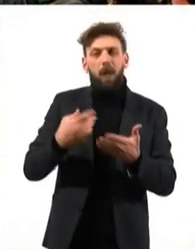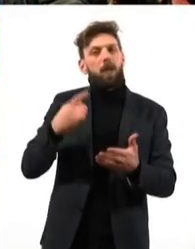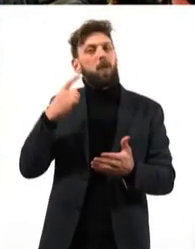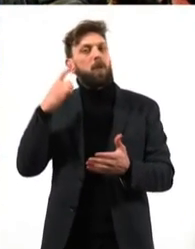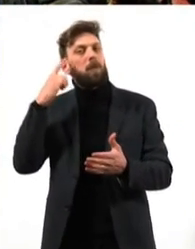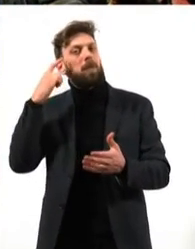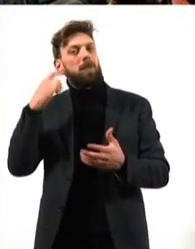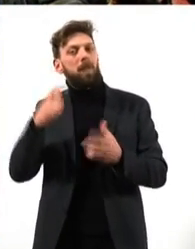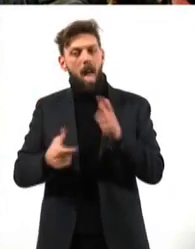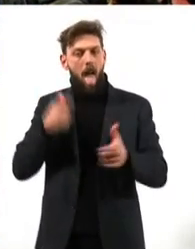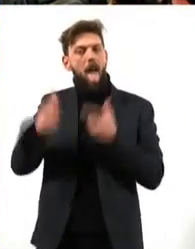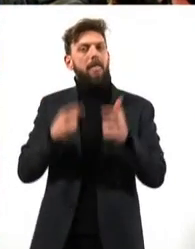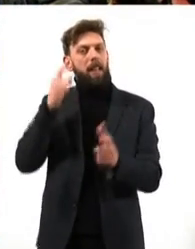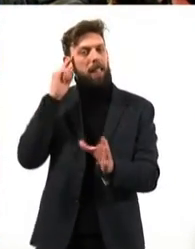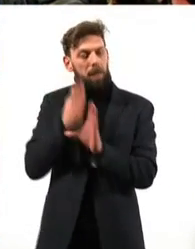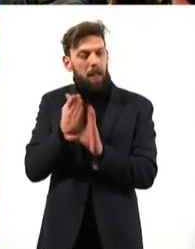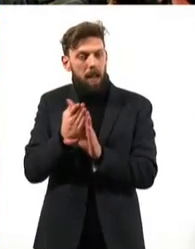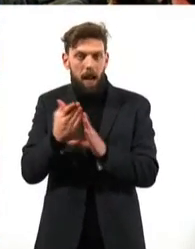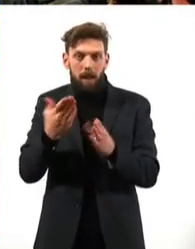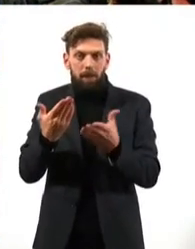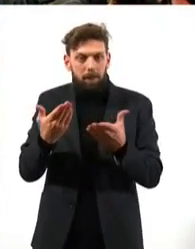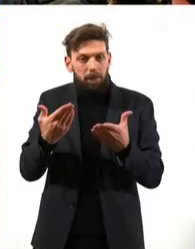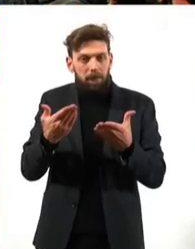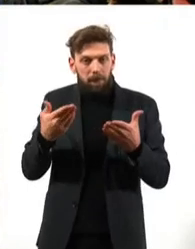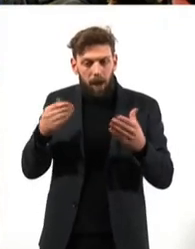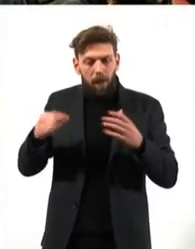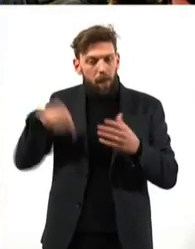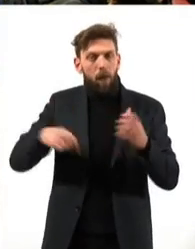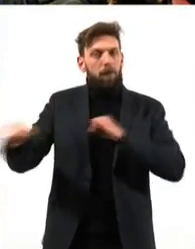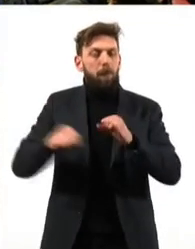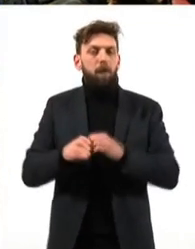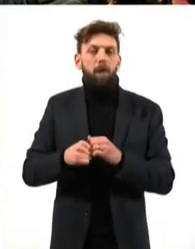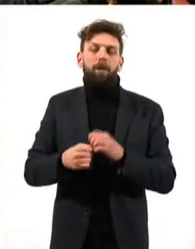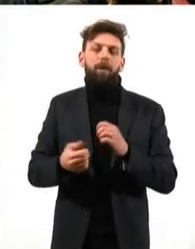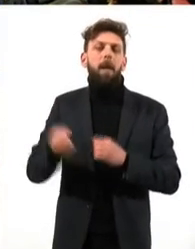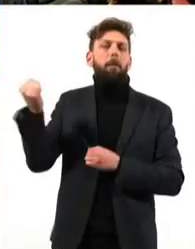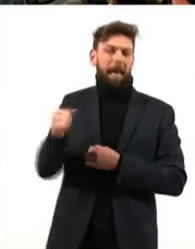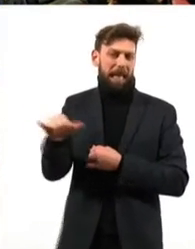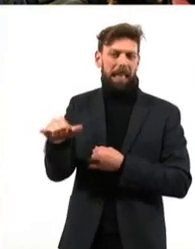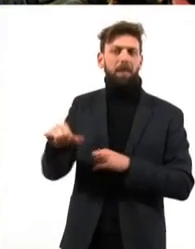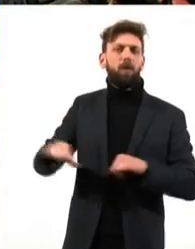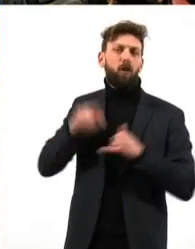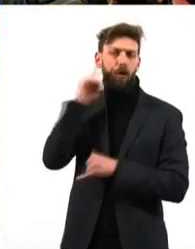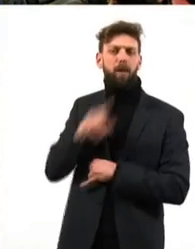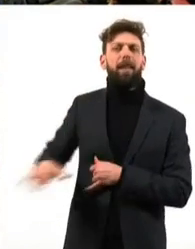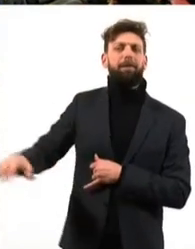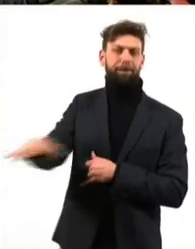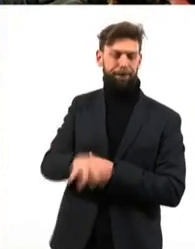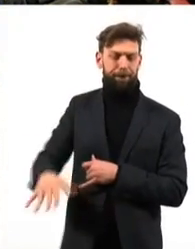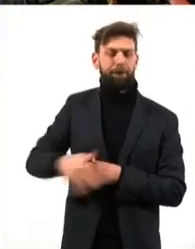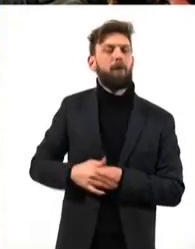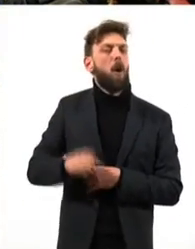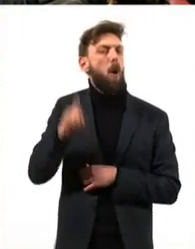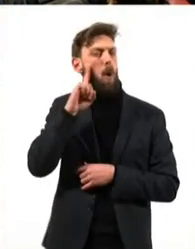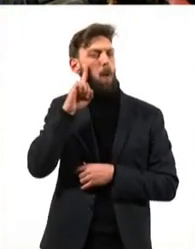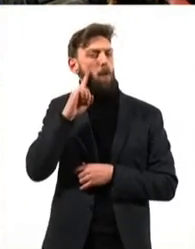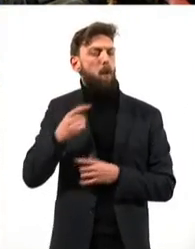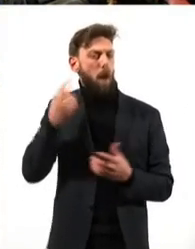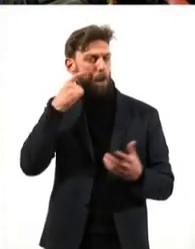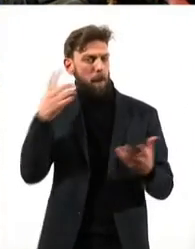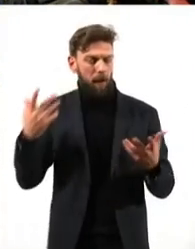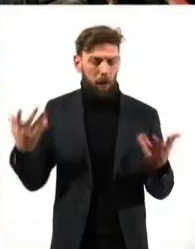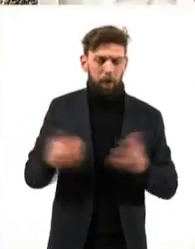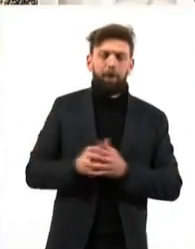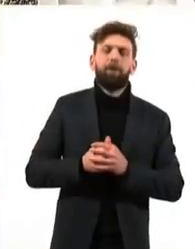psychologique et ciblée sur les jeunes filles. Puisque ce qu'on voit en plus, c'est que à partir de l'adolescence, en fait, le passage